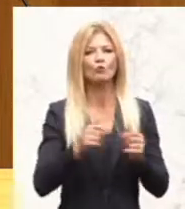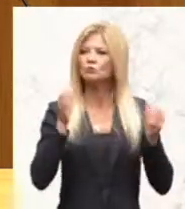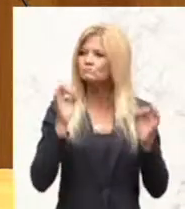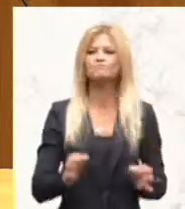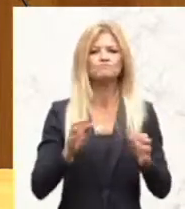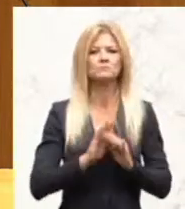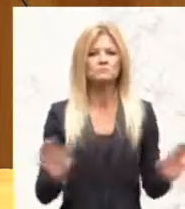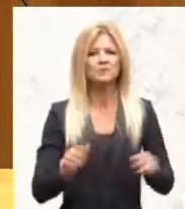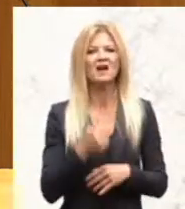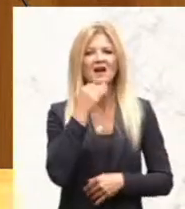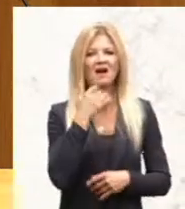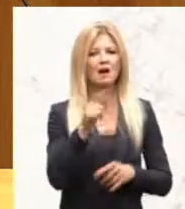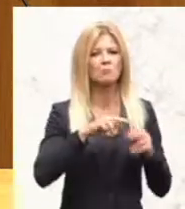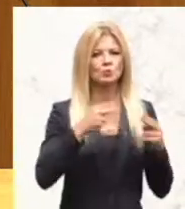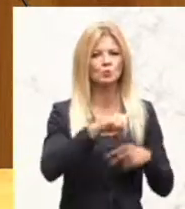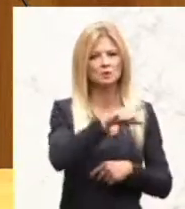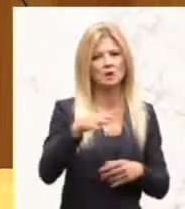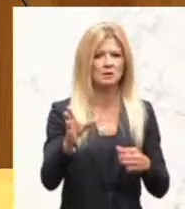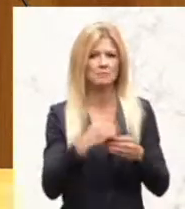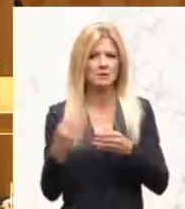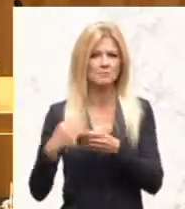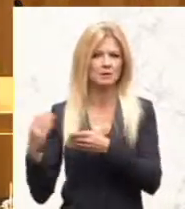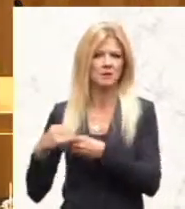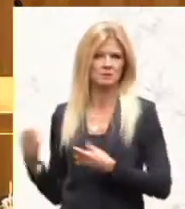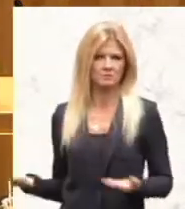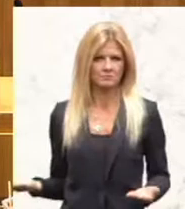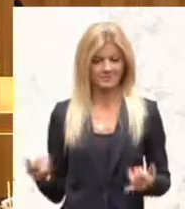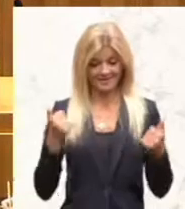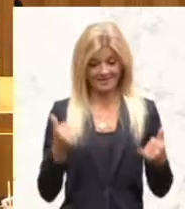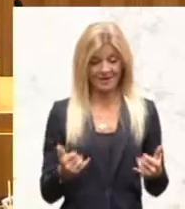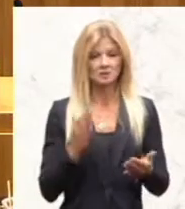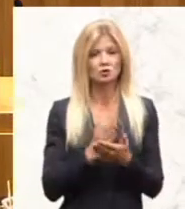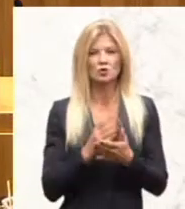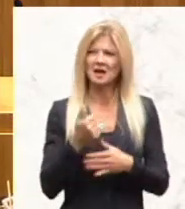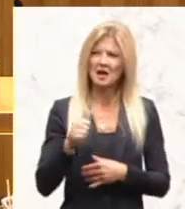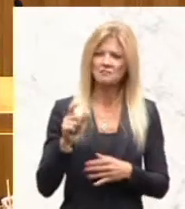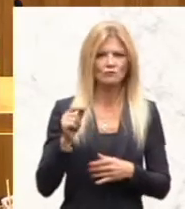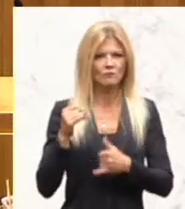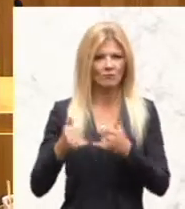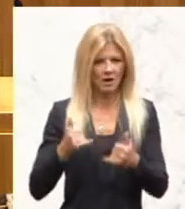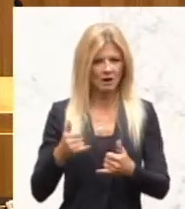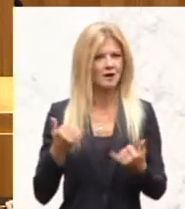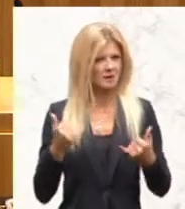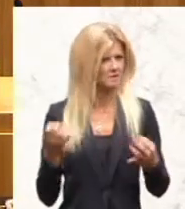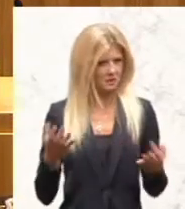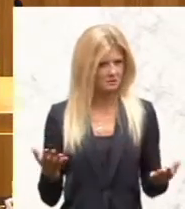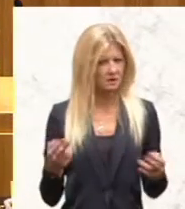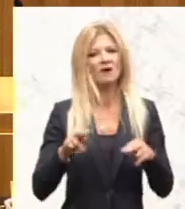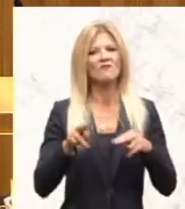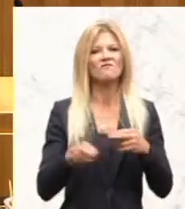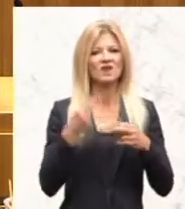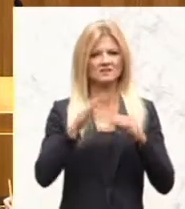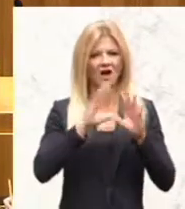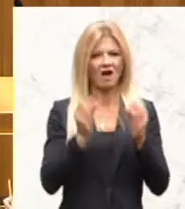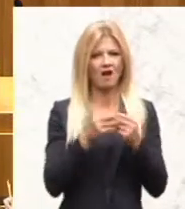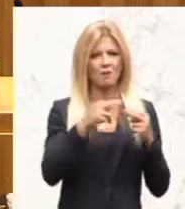So, inzwischen, nach diesen mindestens 11, 12 Jahren, sind wir so weit, dass fast alle Bundesländer sich